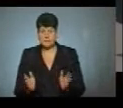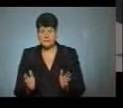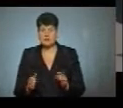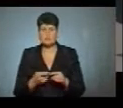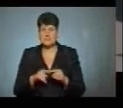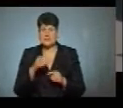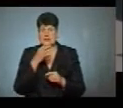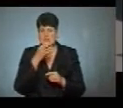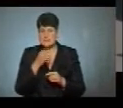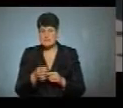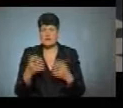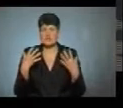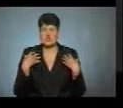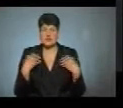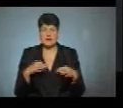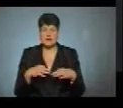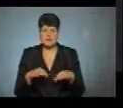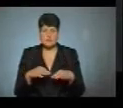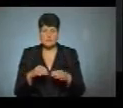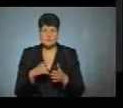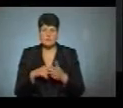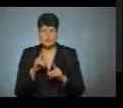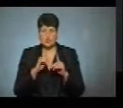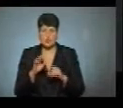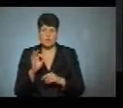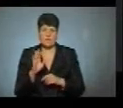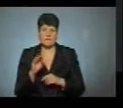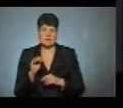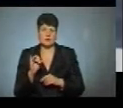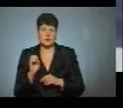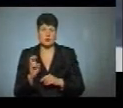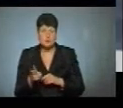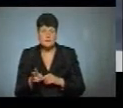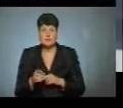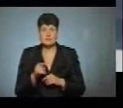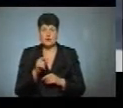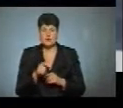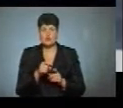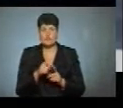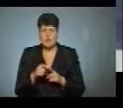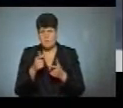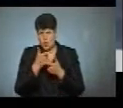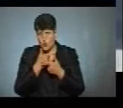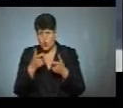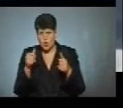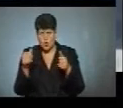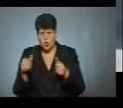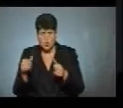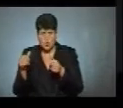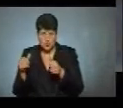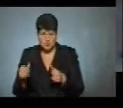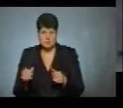повідомив начальник відділу транспорту та зв'язку міськради Олег Вітрук. За його словами, оголошення про це працівники управління